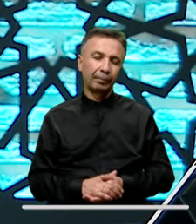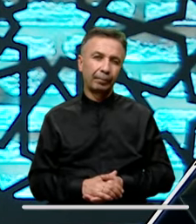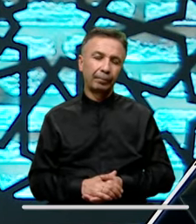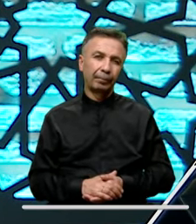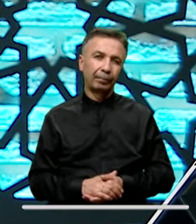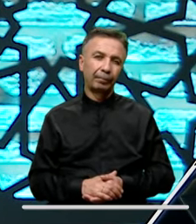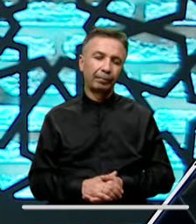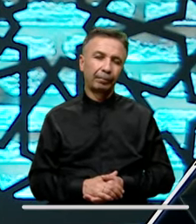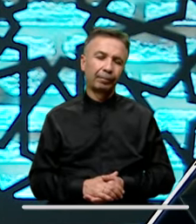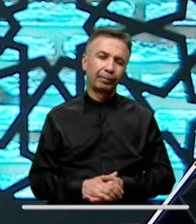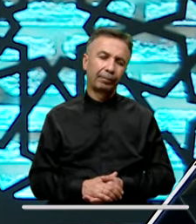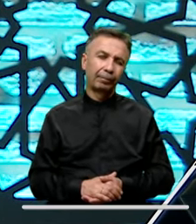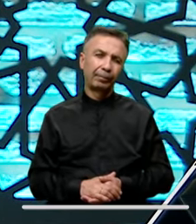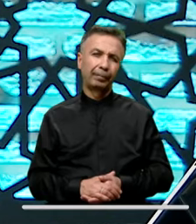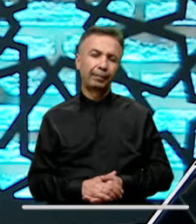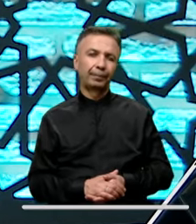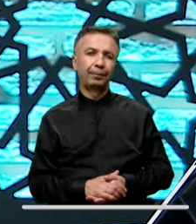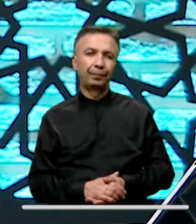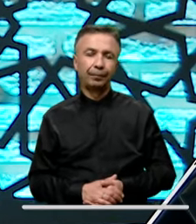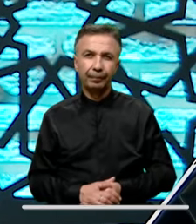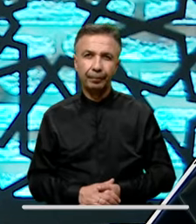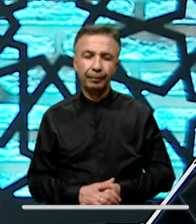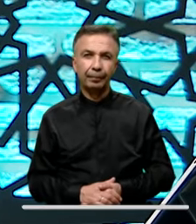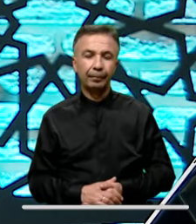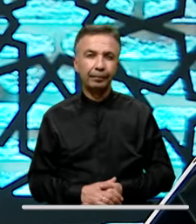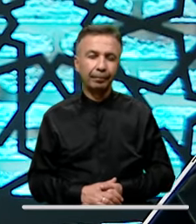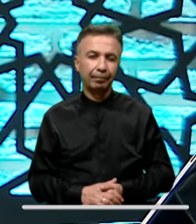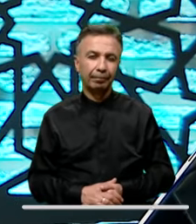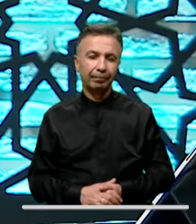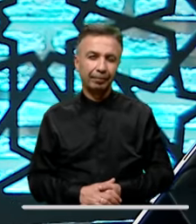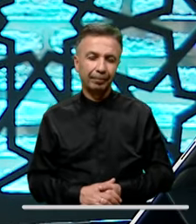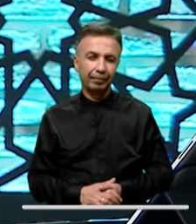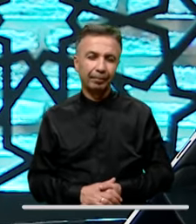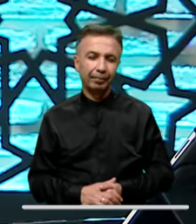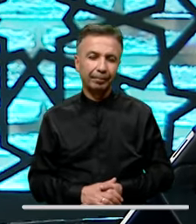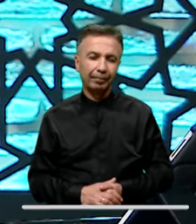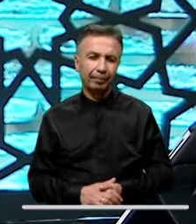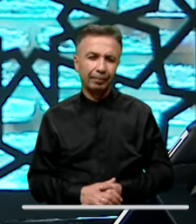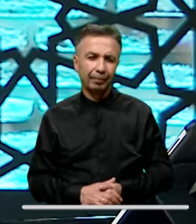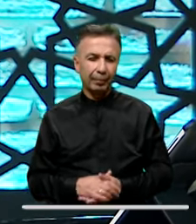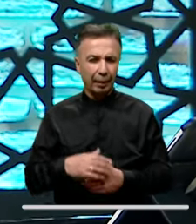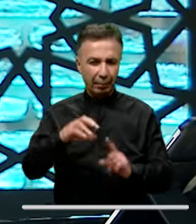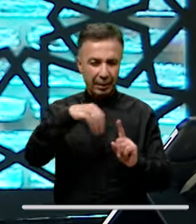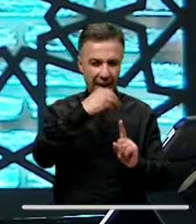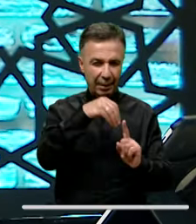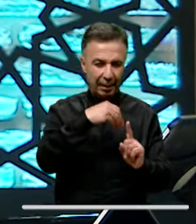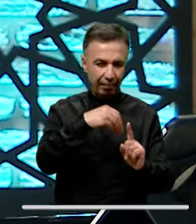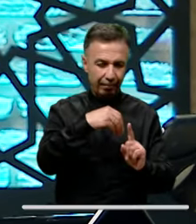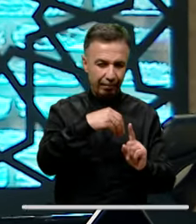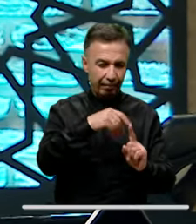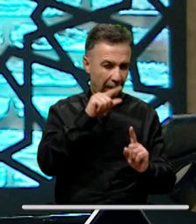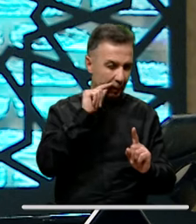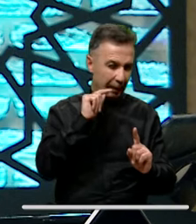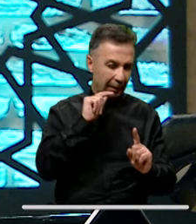sağlık afiyetle görevini yapar diyelim. Batman'a da selam olsun. Şimdi Metin abi imam, yenge hanım